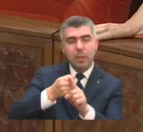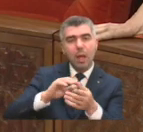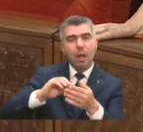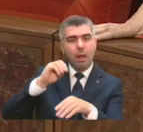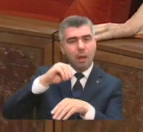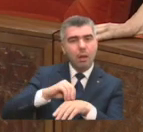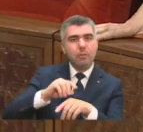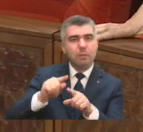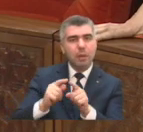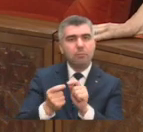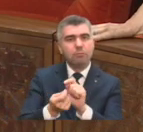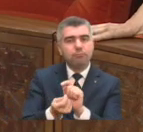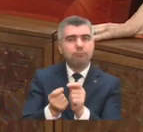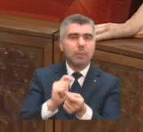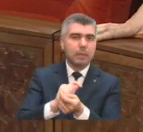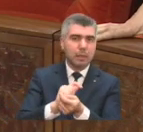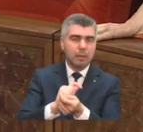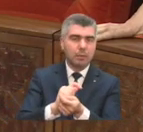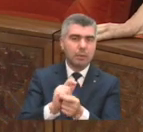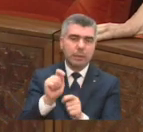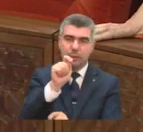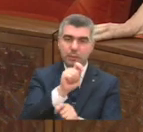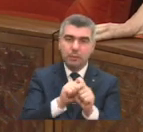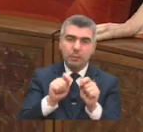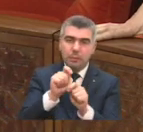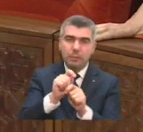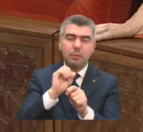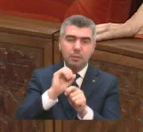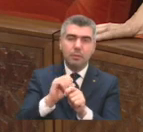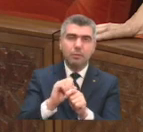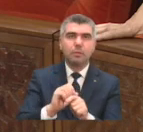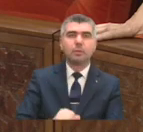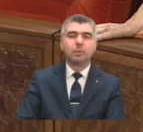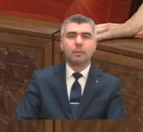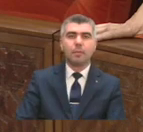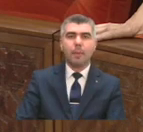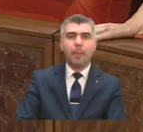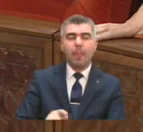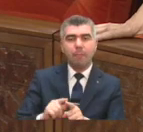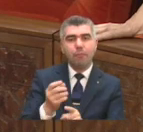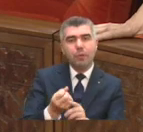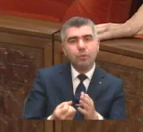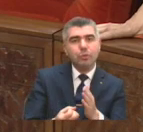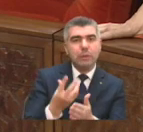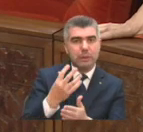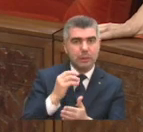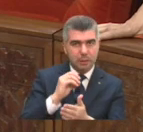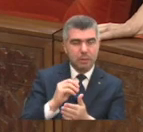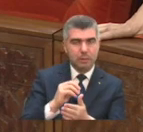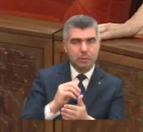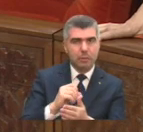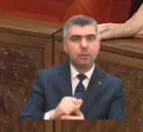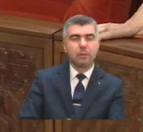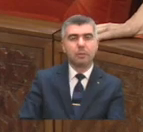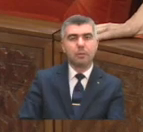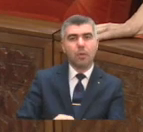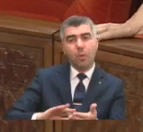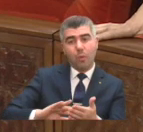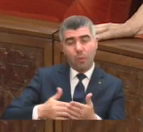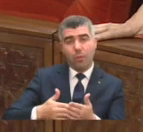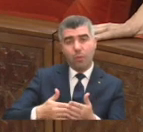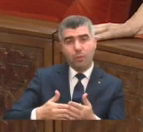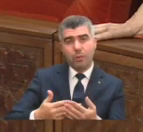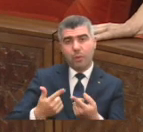القطاع واعاده ادخال يعني حكمه جديده اللي كترتكز اساسا